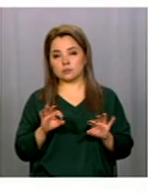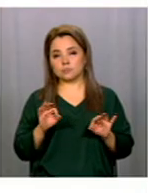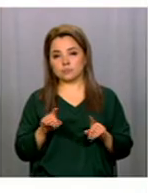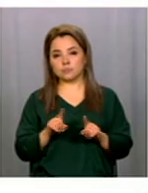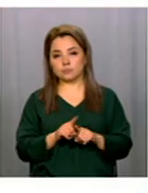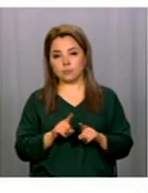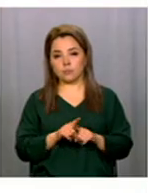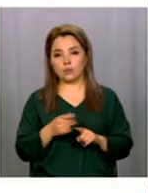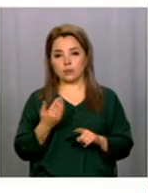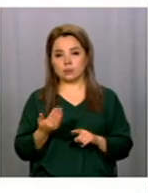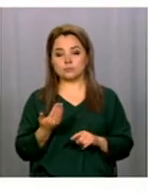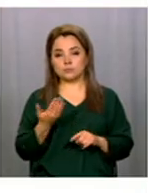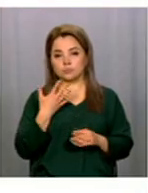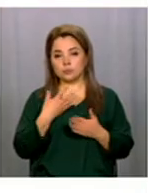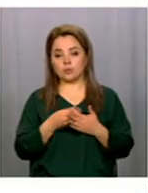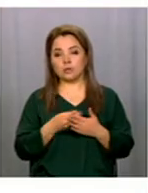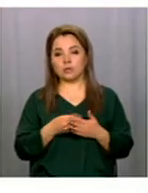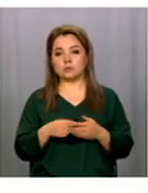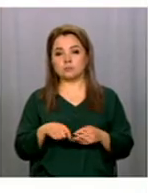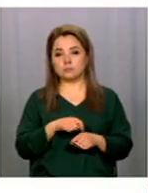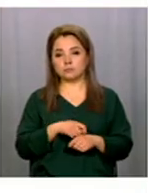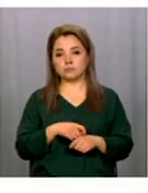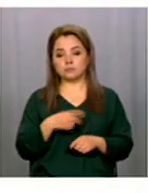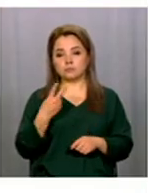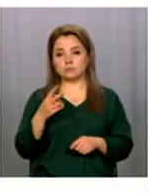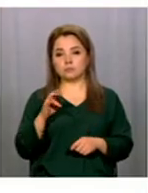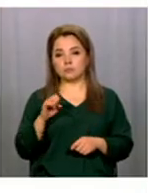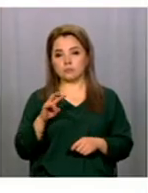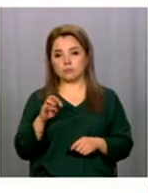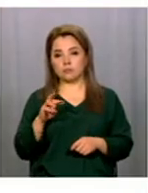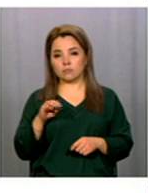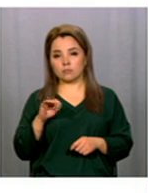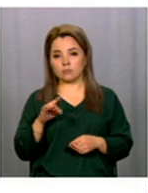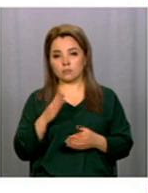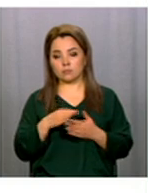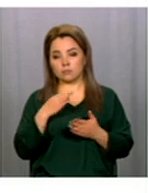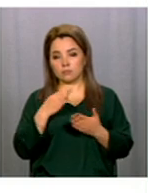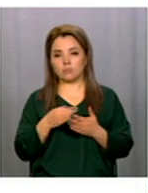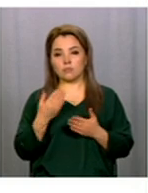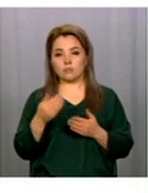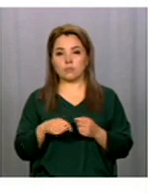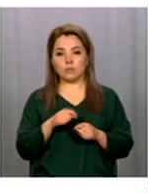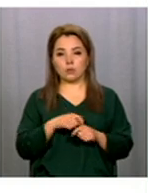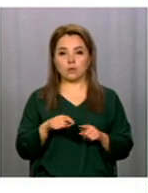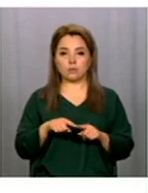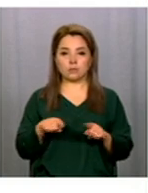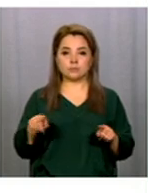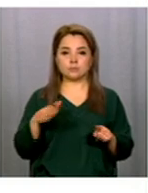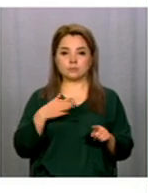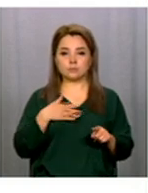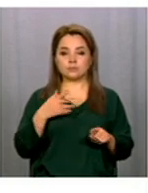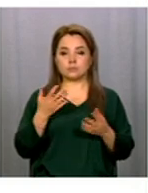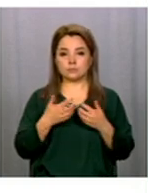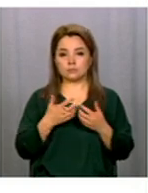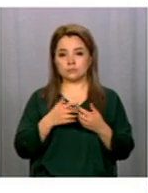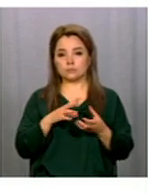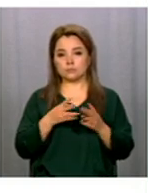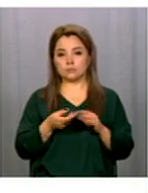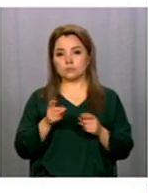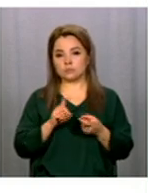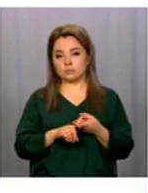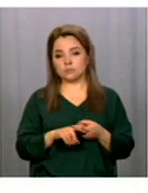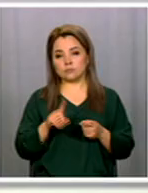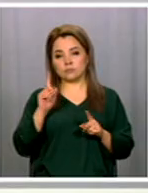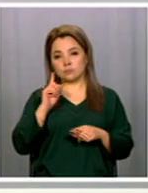яғни оның ені 2 нанометрді құрайтын болса, ал оның ұзындығын біз есептеу арқылы